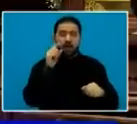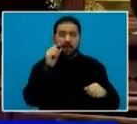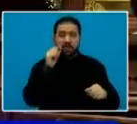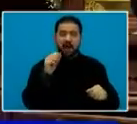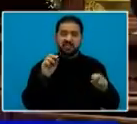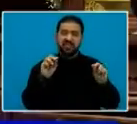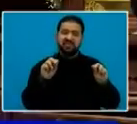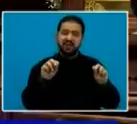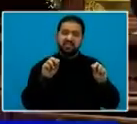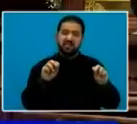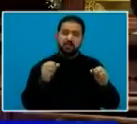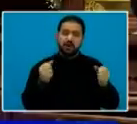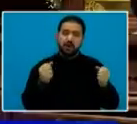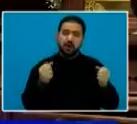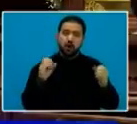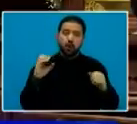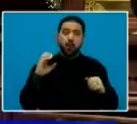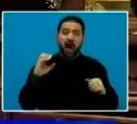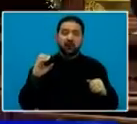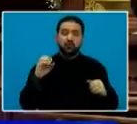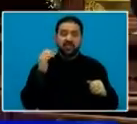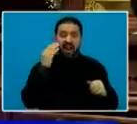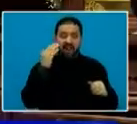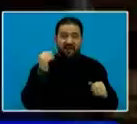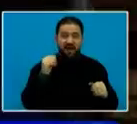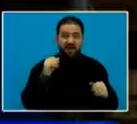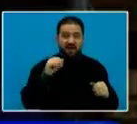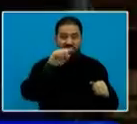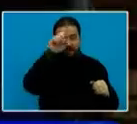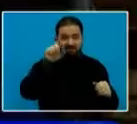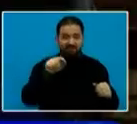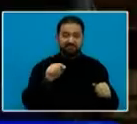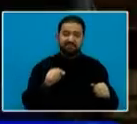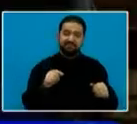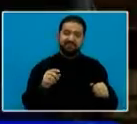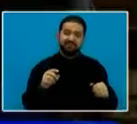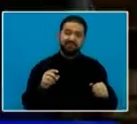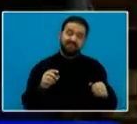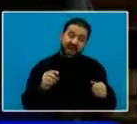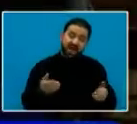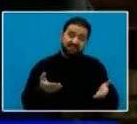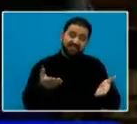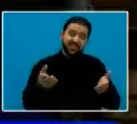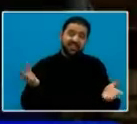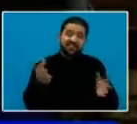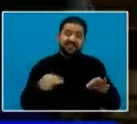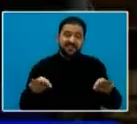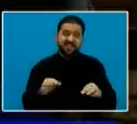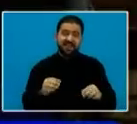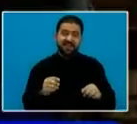în timpurile mai noi curajul de la... Păi tinde să fie, dacă e să mergem așa. Nu știu dacă